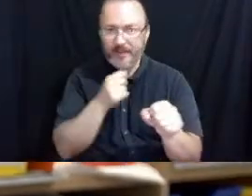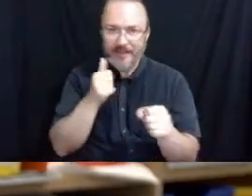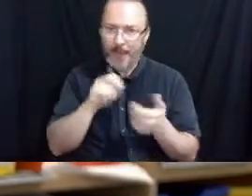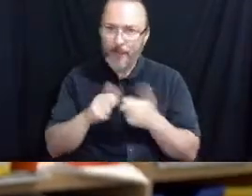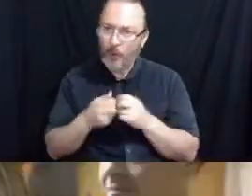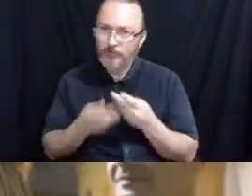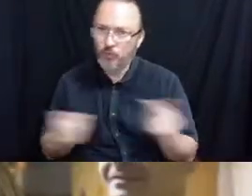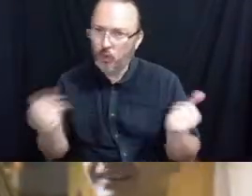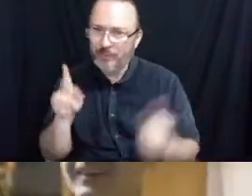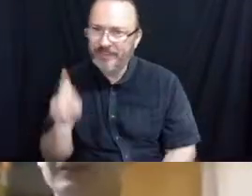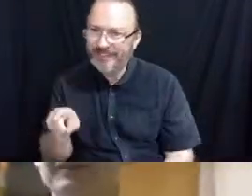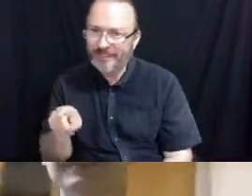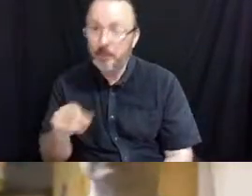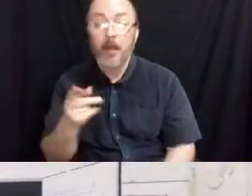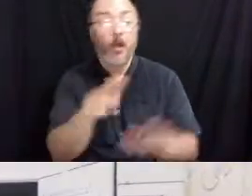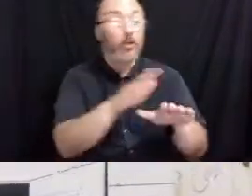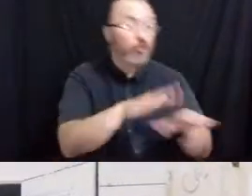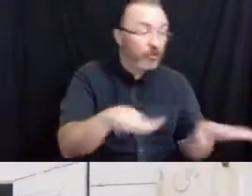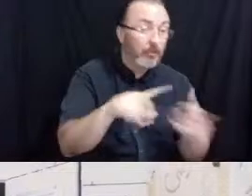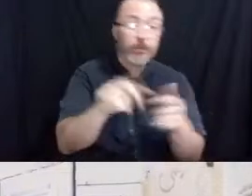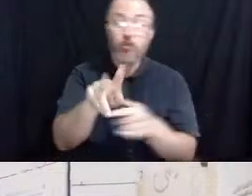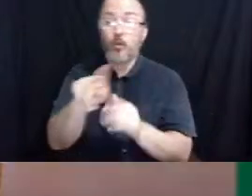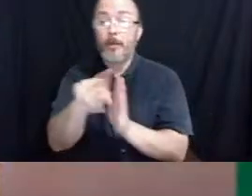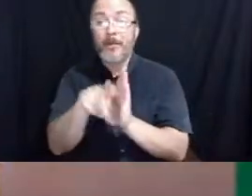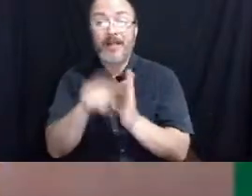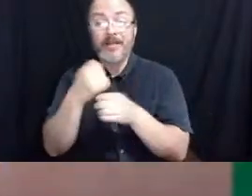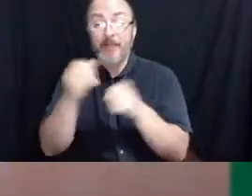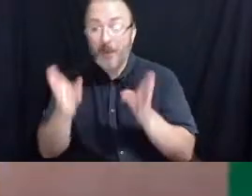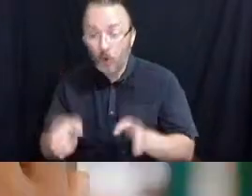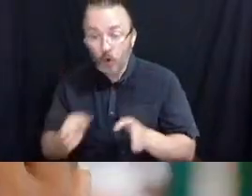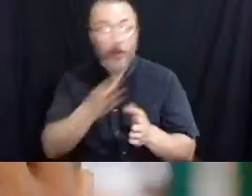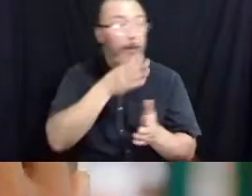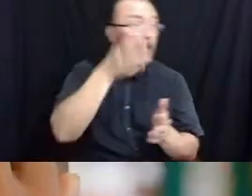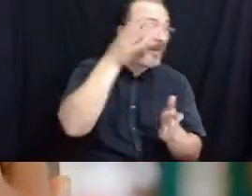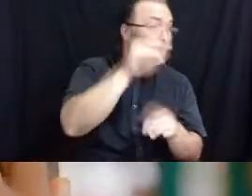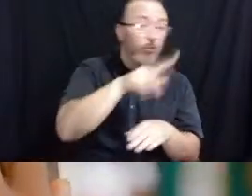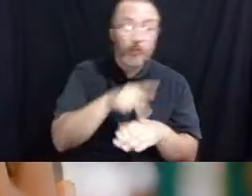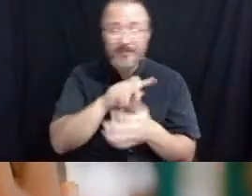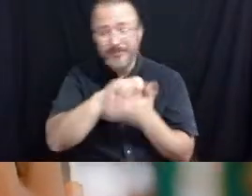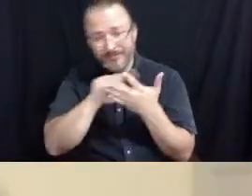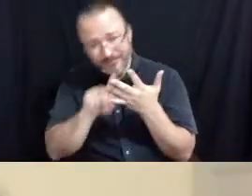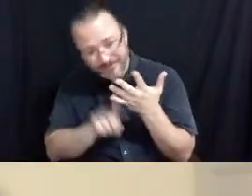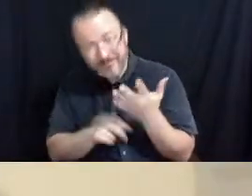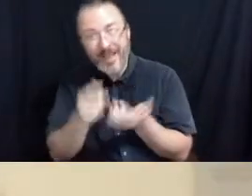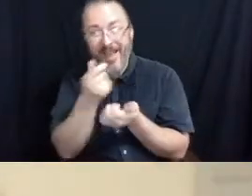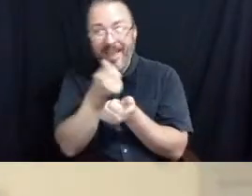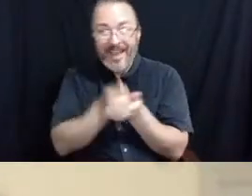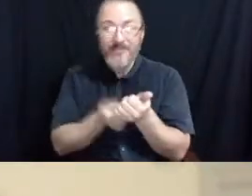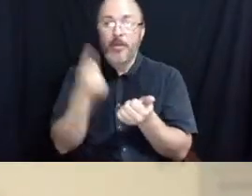qui doivent être résolus. Des enfants aux décideurs politiques, des parents aux chefs d'établissement, tout à chacun aura un rôle à jouer.